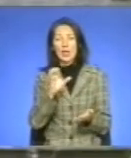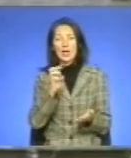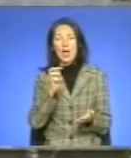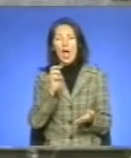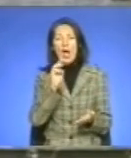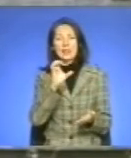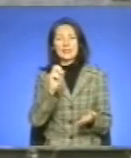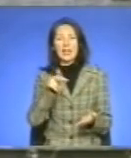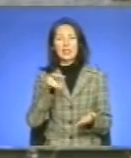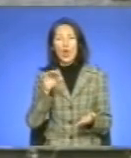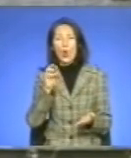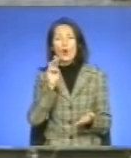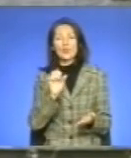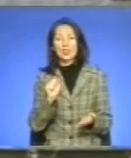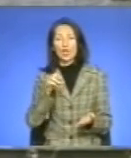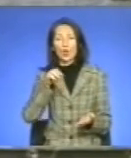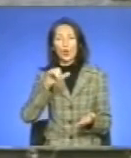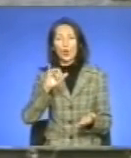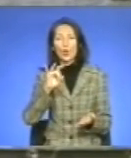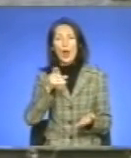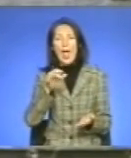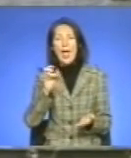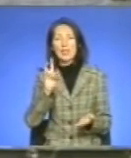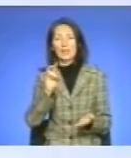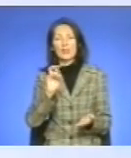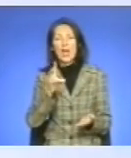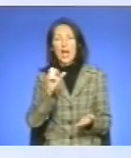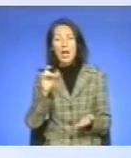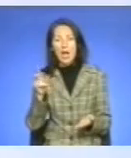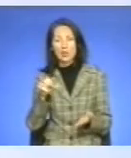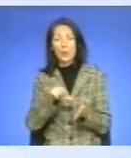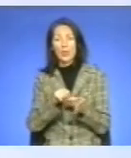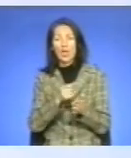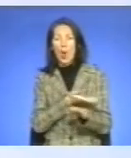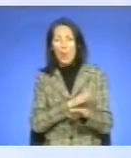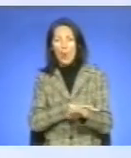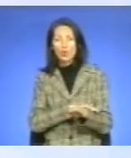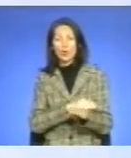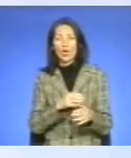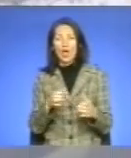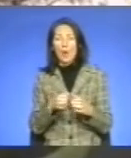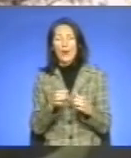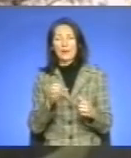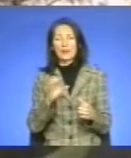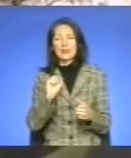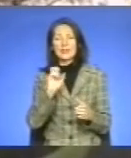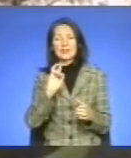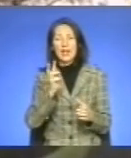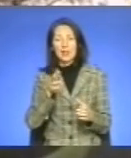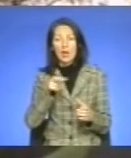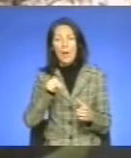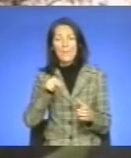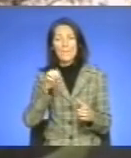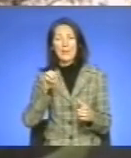Нікрасов, представники української, польської, грецької громад Санкт-Петербурга. Що в день смерті Тараса Шевченка,